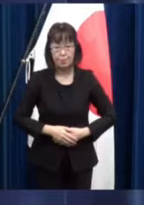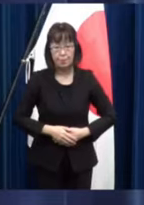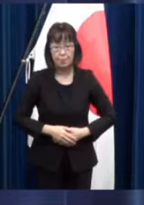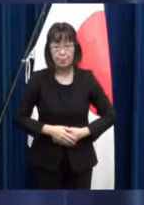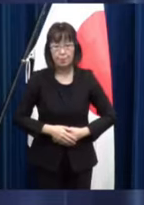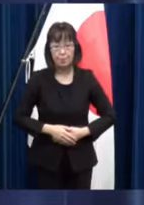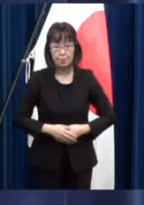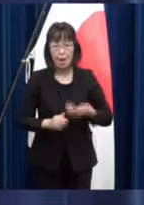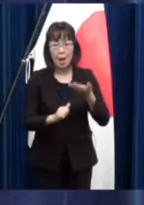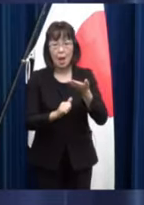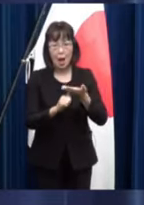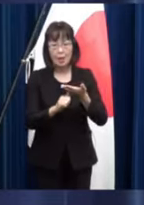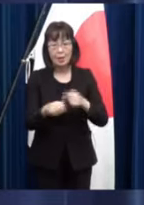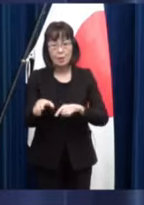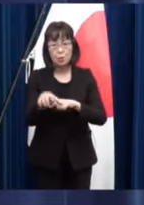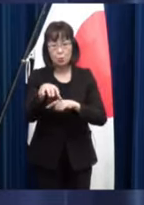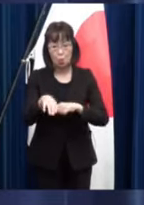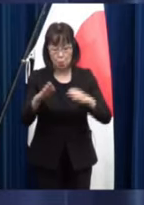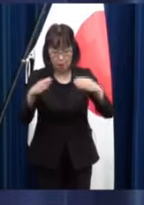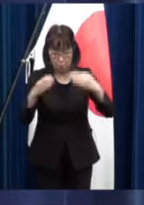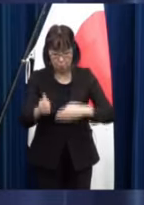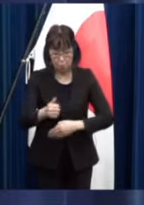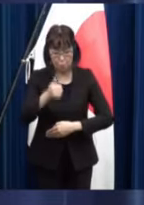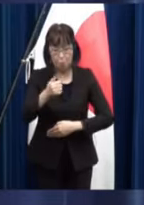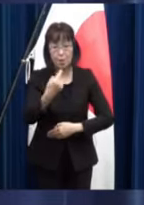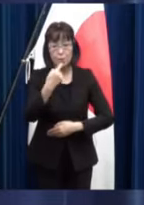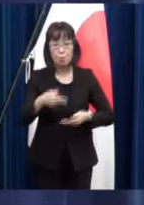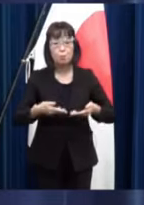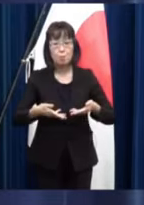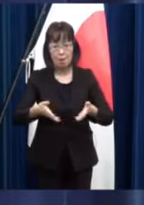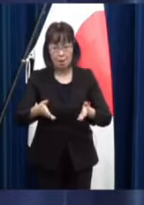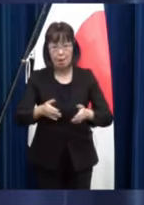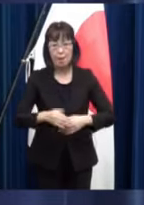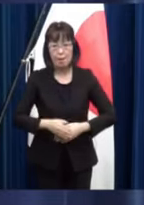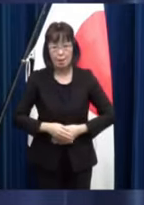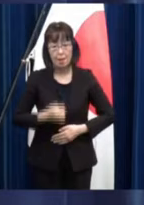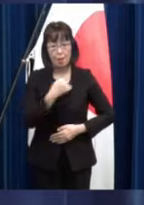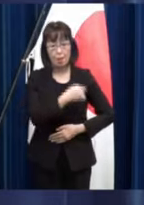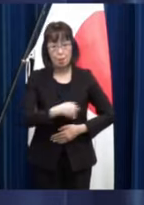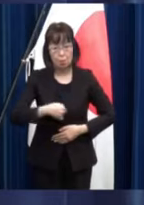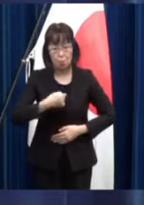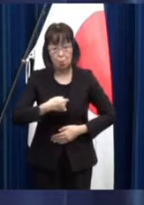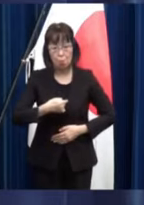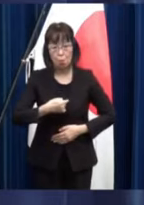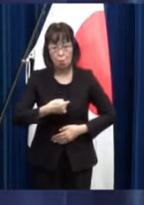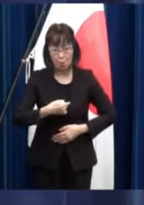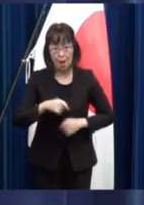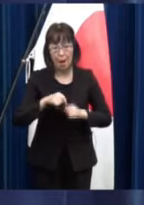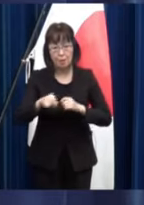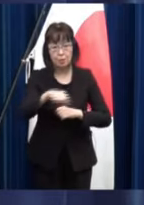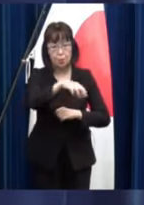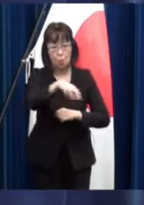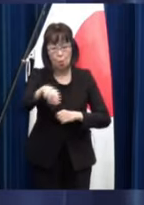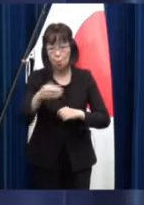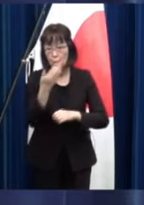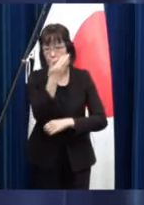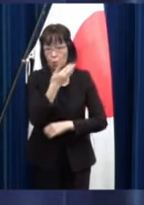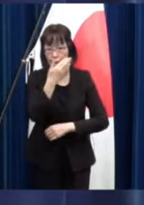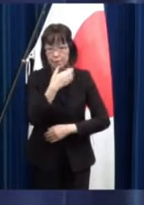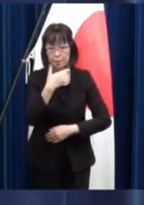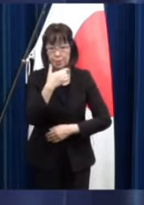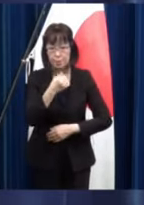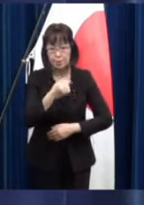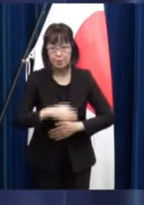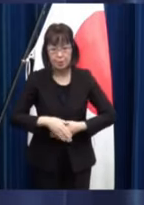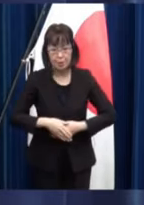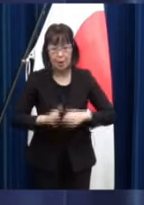秋田の農家の長男に生まれた私の中には、一貫をして地方を大切にしたい、日本のす